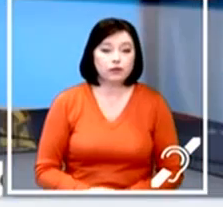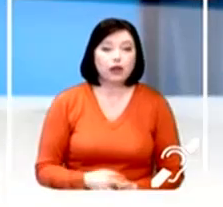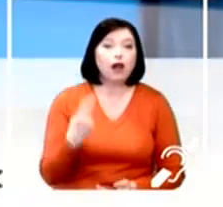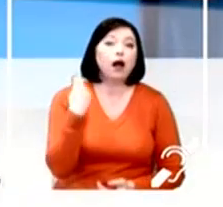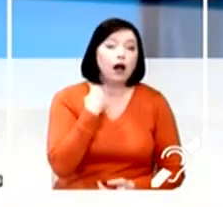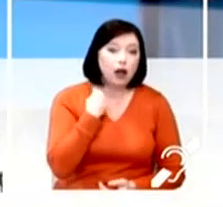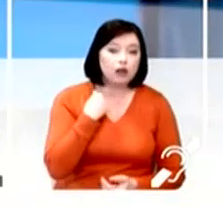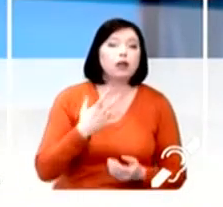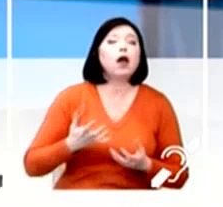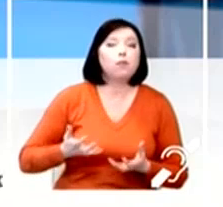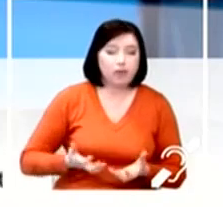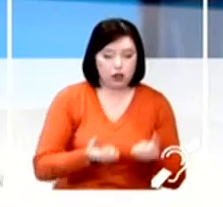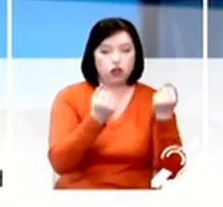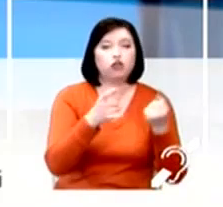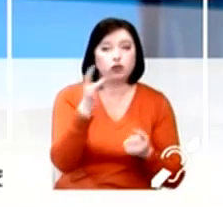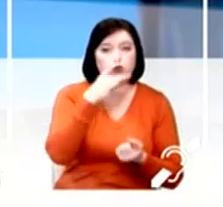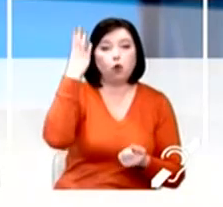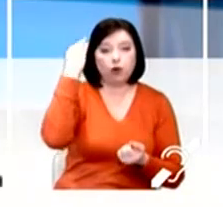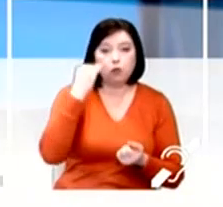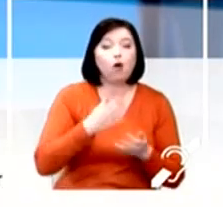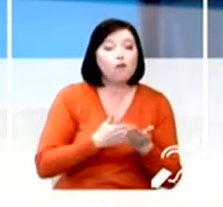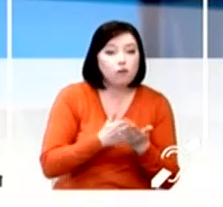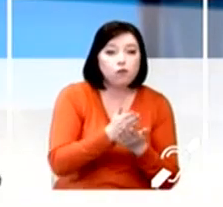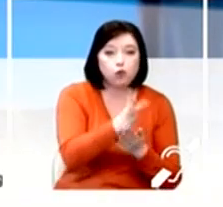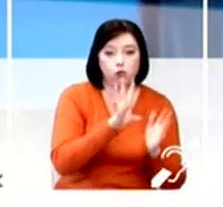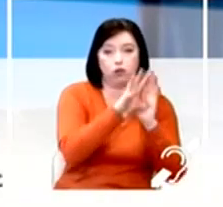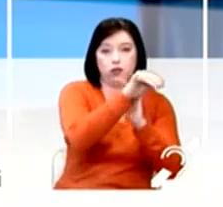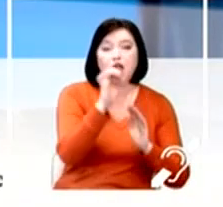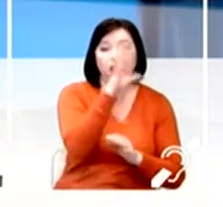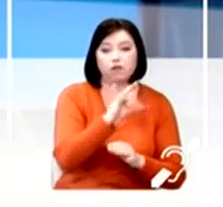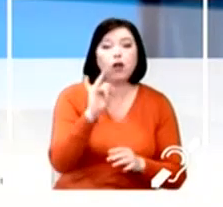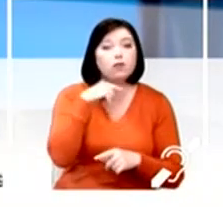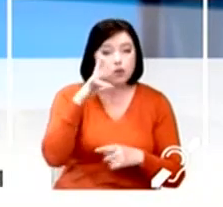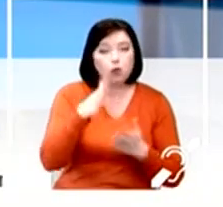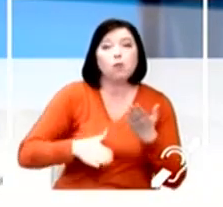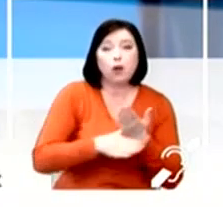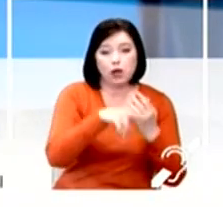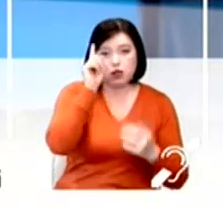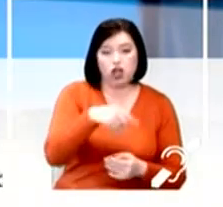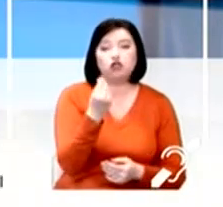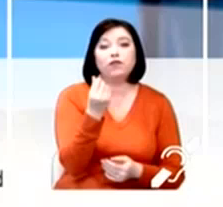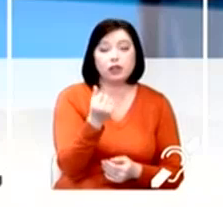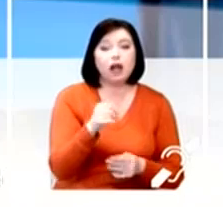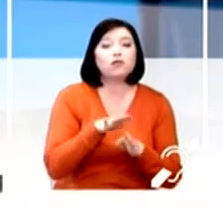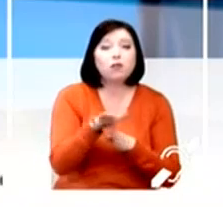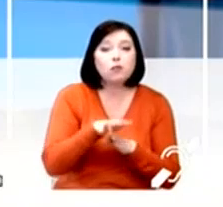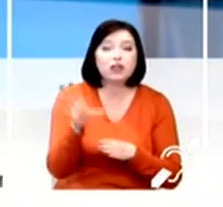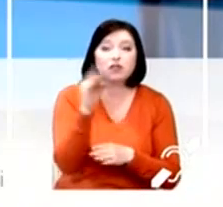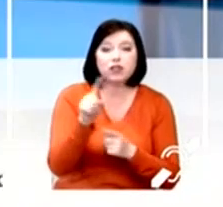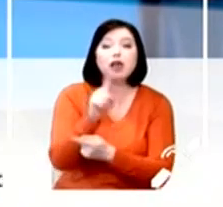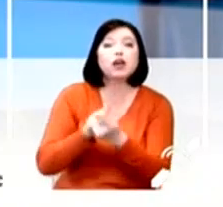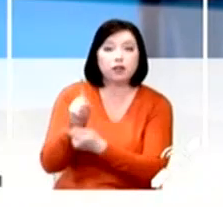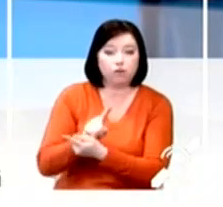Marea Britanie susține ferm Republica Moldova în parcursul său european și va sprijini inclusiv financiar implementarea